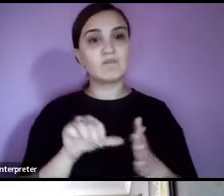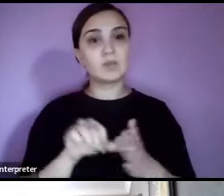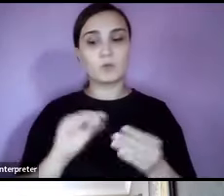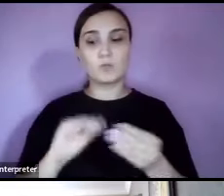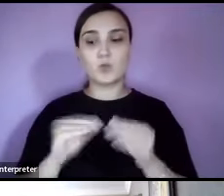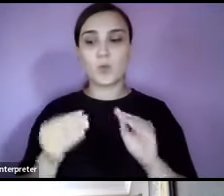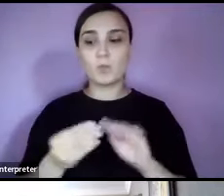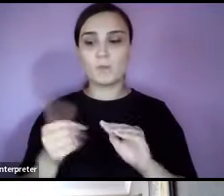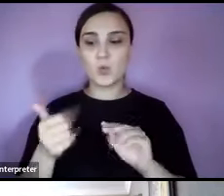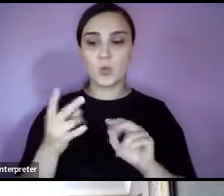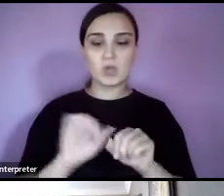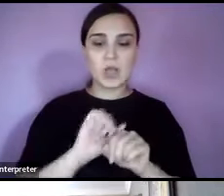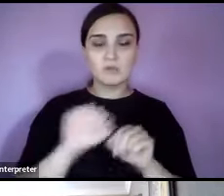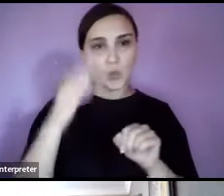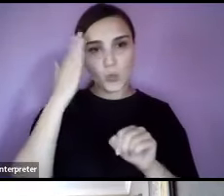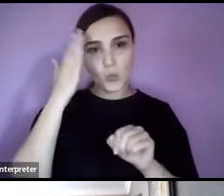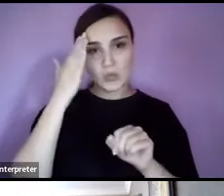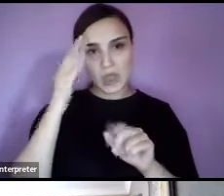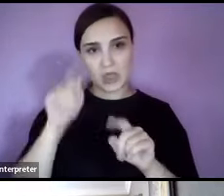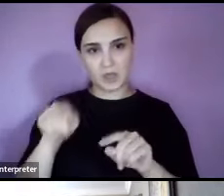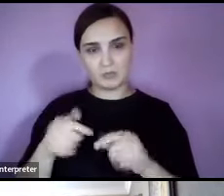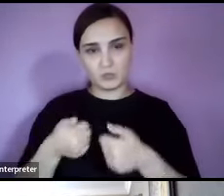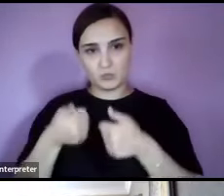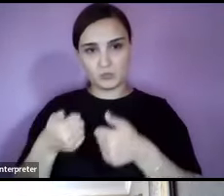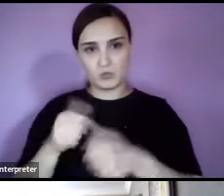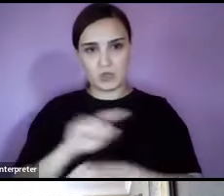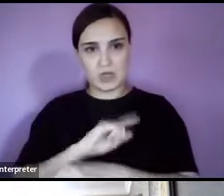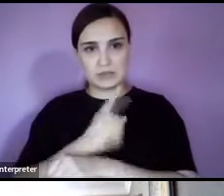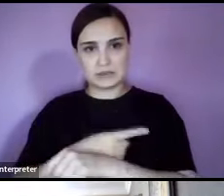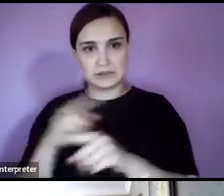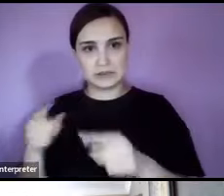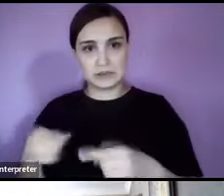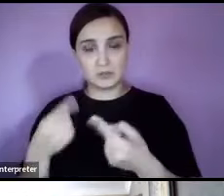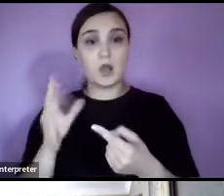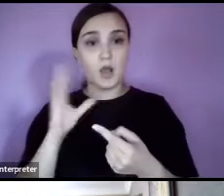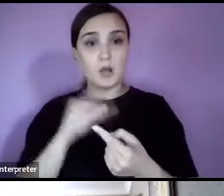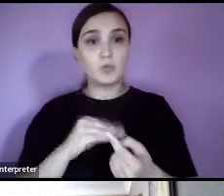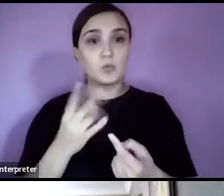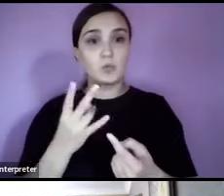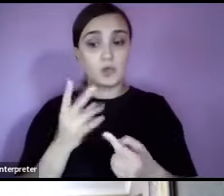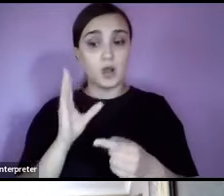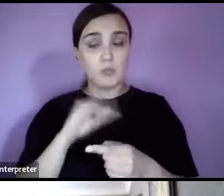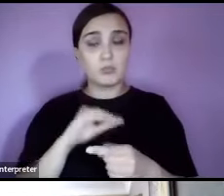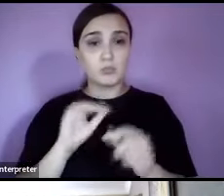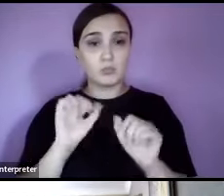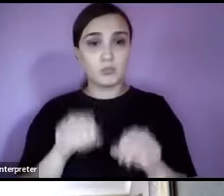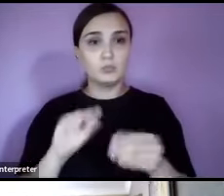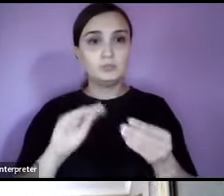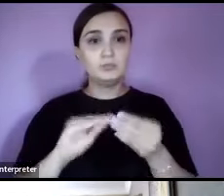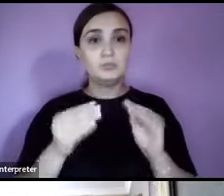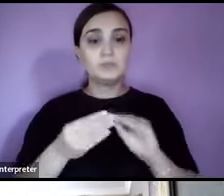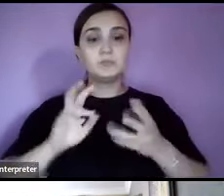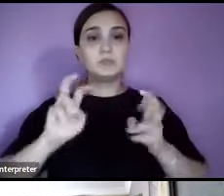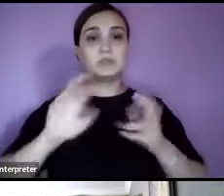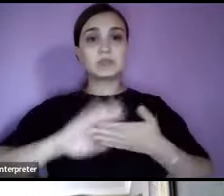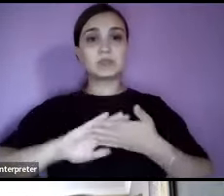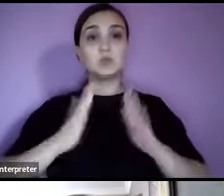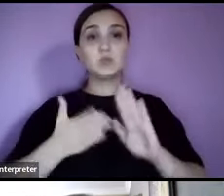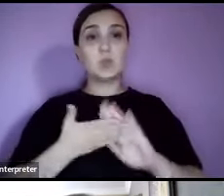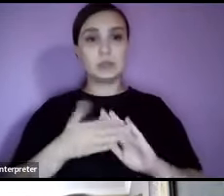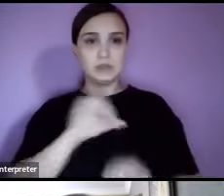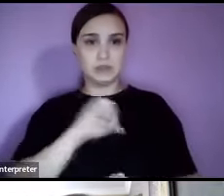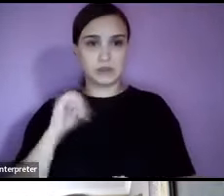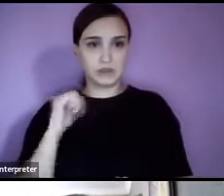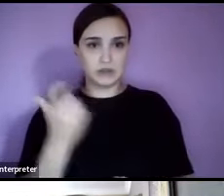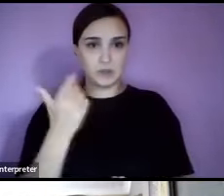უნარების გამომუშავებაში და ეს კი მხოლოდ იმით არის შესაძლებელი, თუ კი მივცემთ საშუალებას, რომ ესეთ პრობლემურ სიტუაციებს